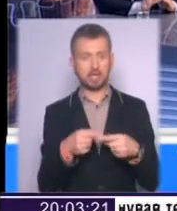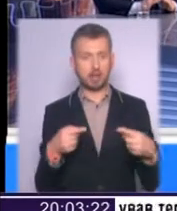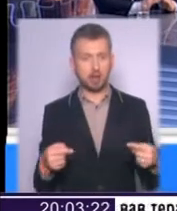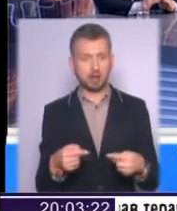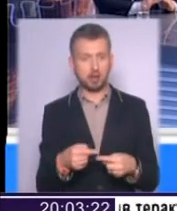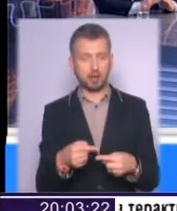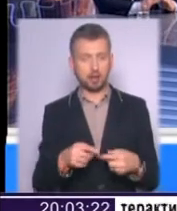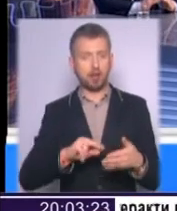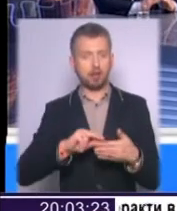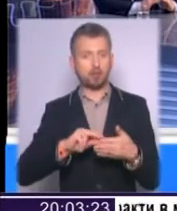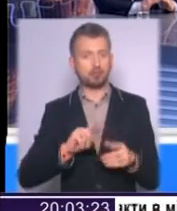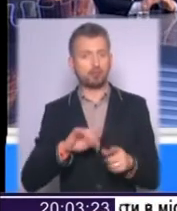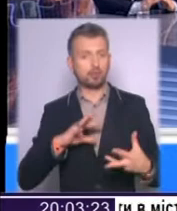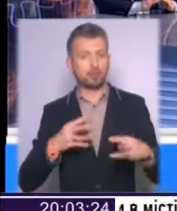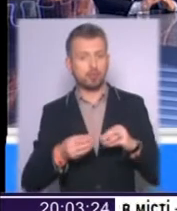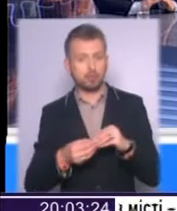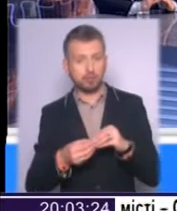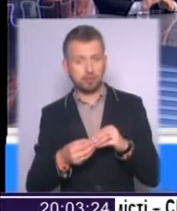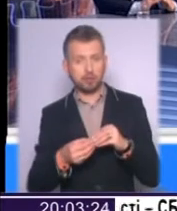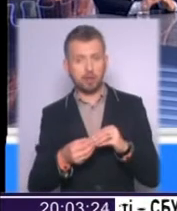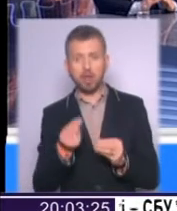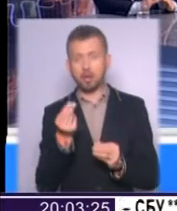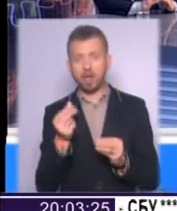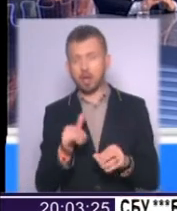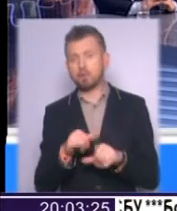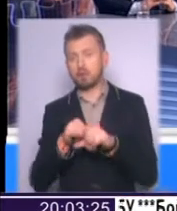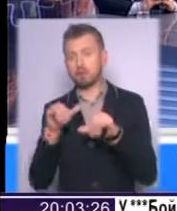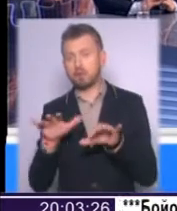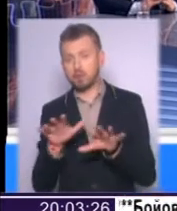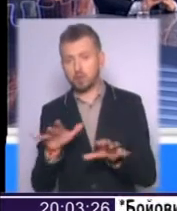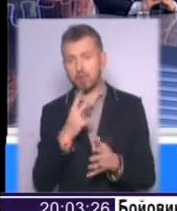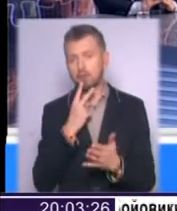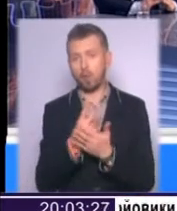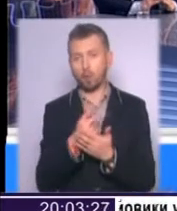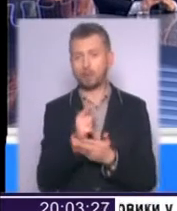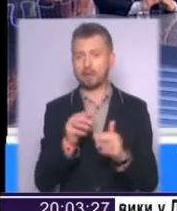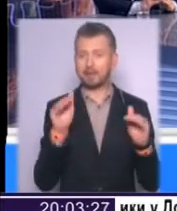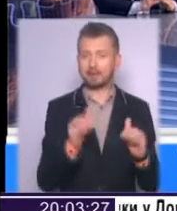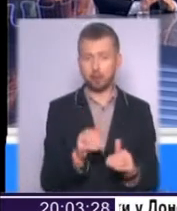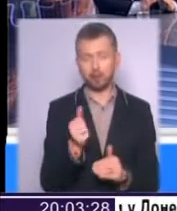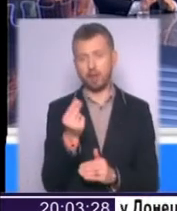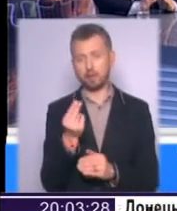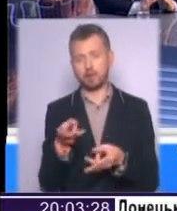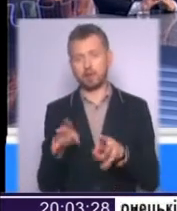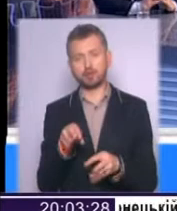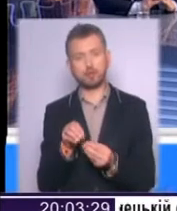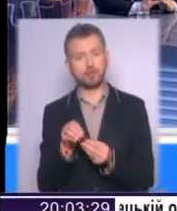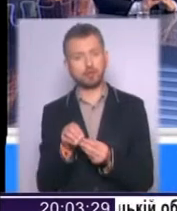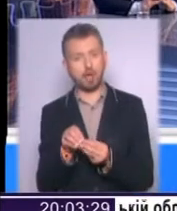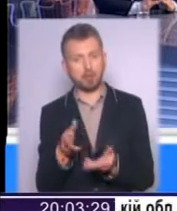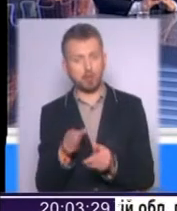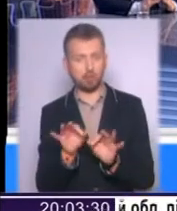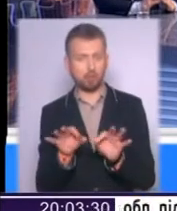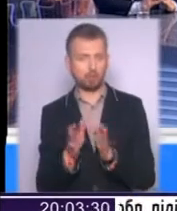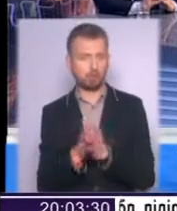що виходить? Кличко говорить, що тарифи не збільшуються, показники ці зменшили, а тариф залишився той самий. Прокоментуйте,